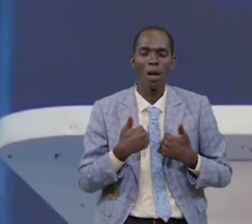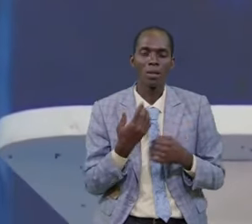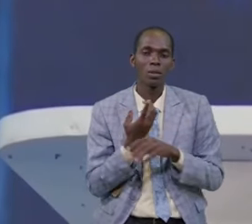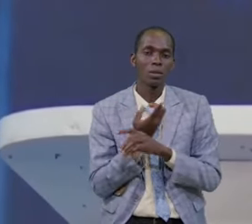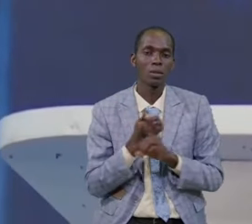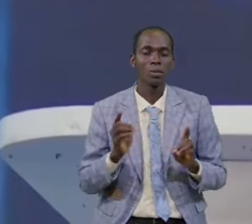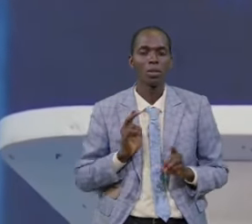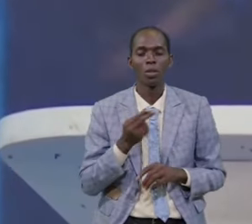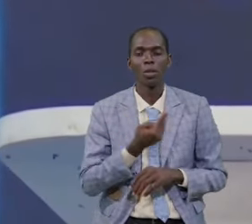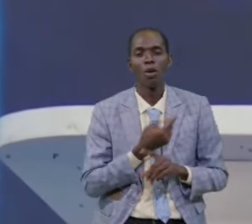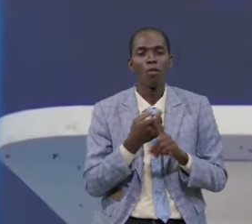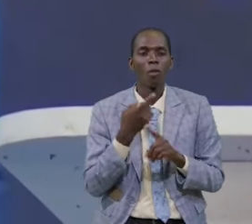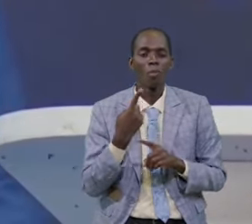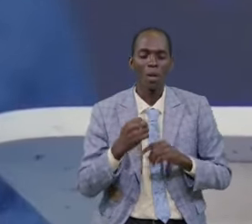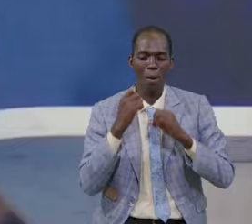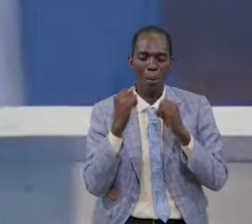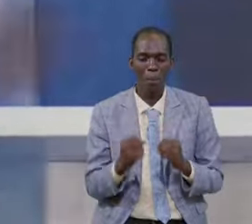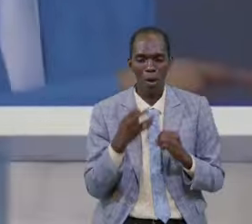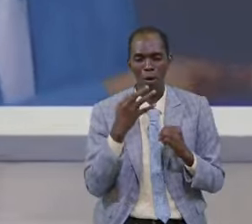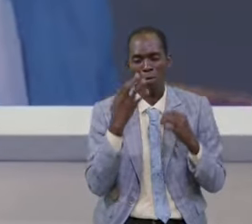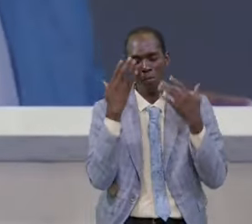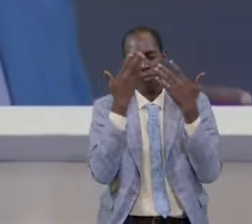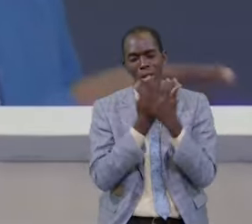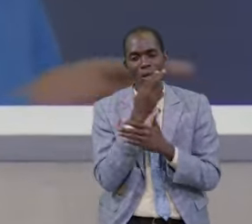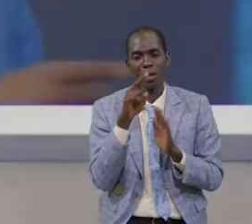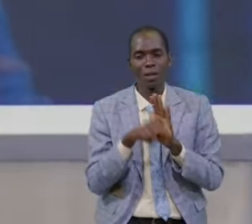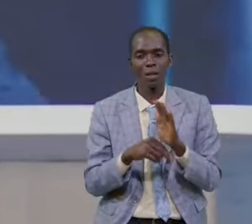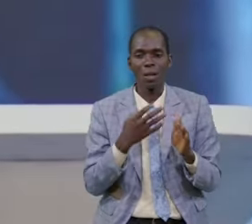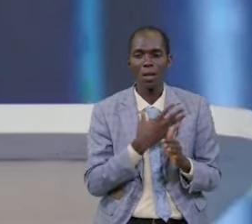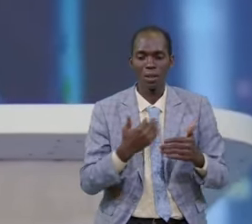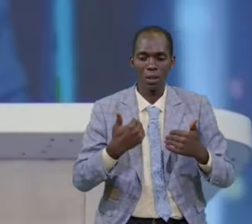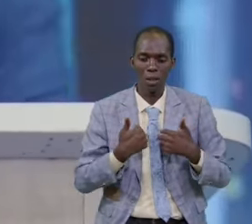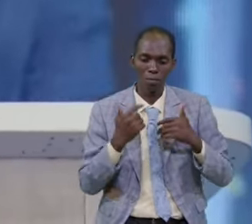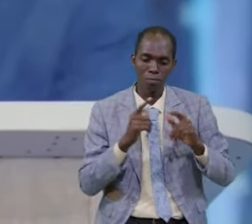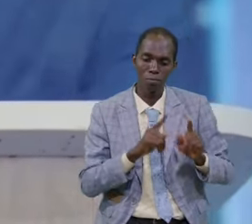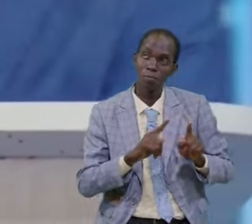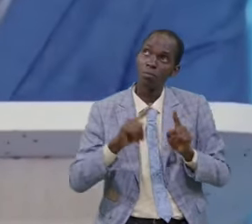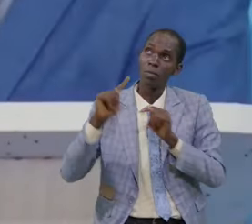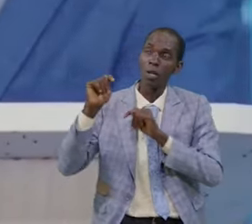nous a délivrés de la puissance des ténèbres et nous a transportés.